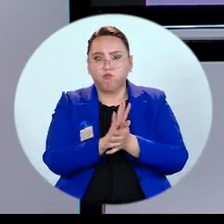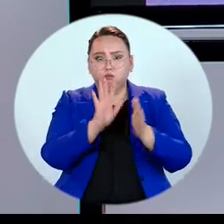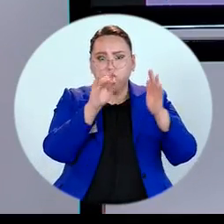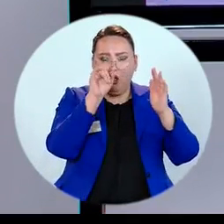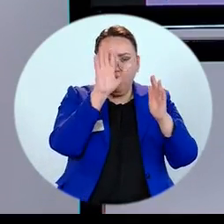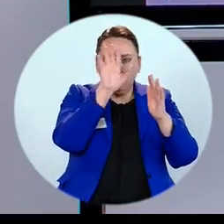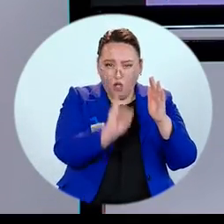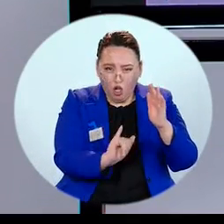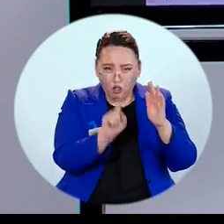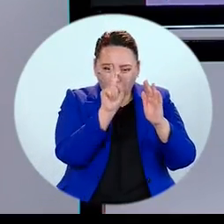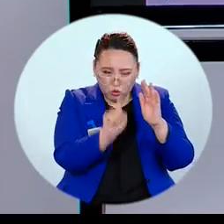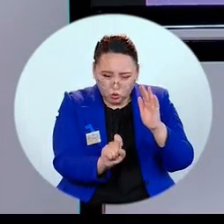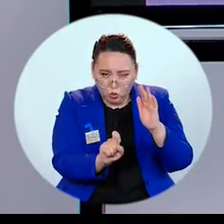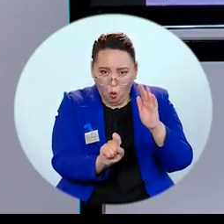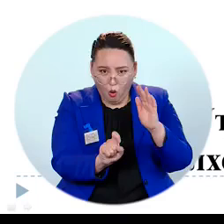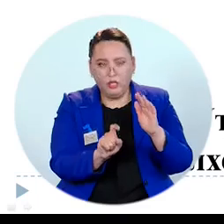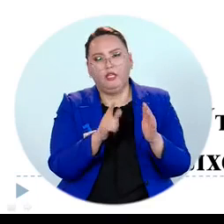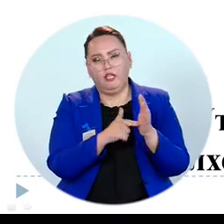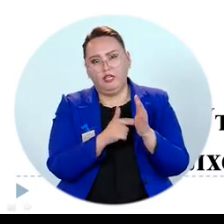སྐེད